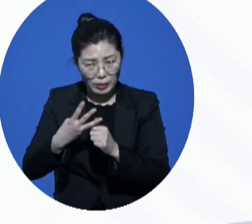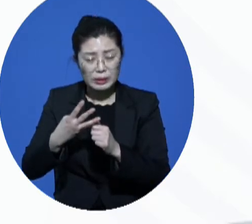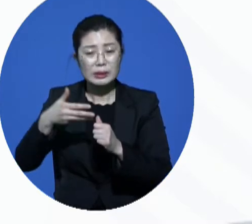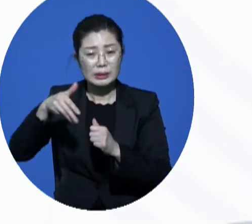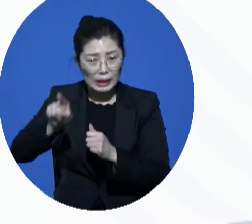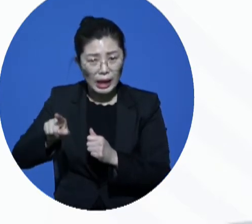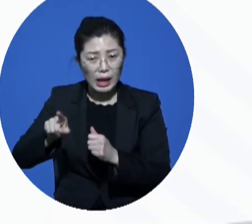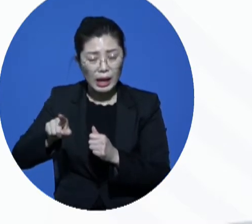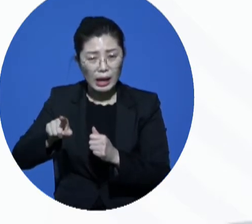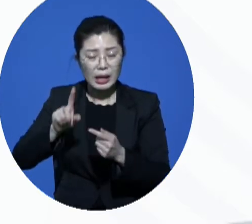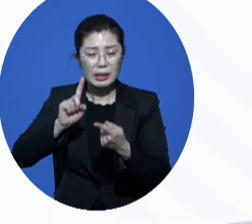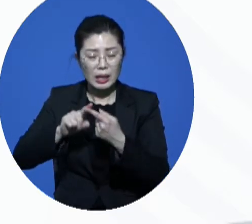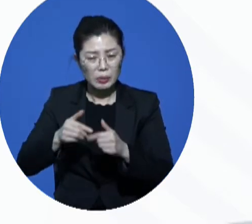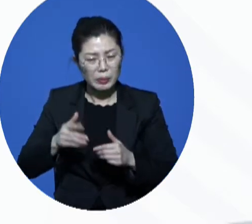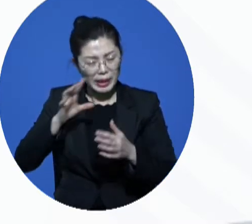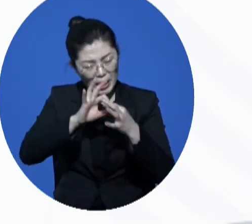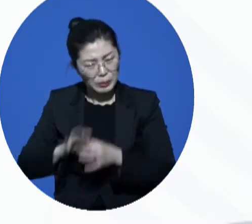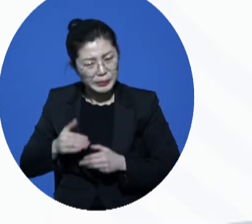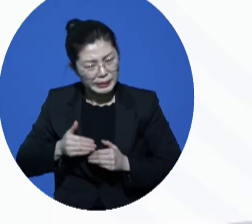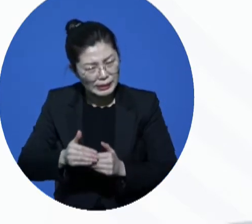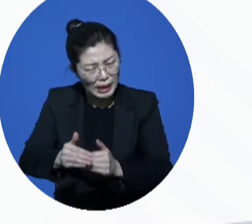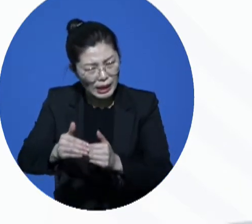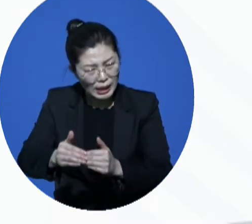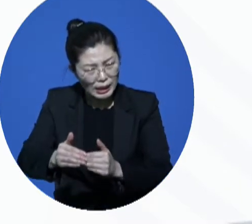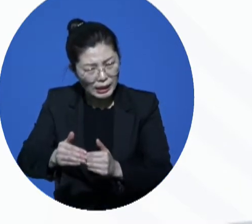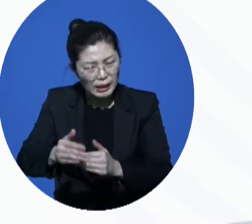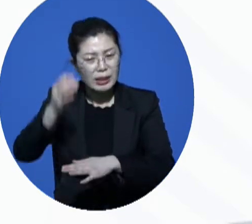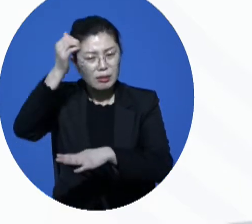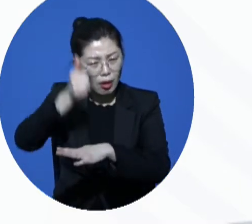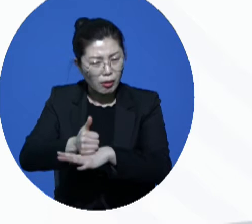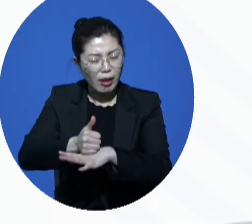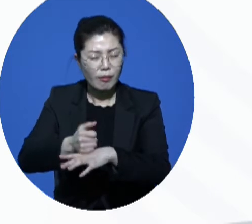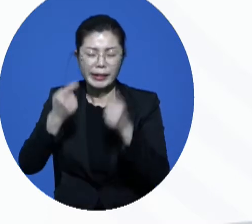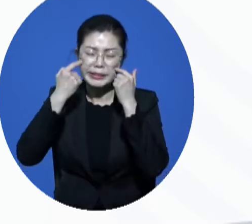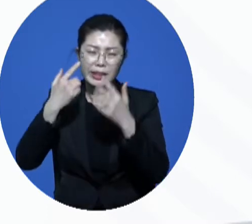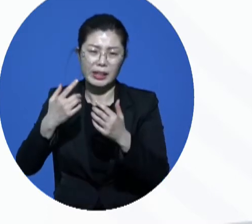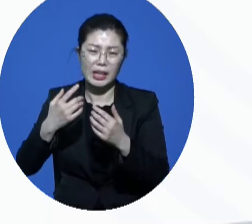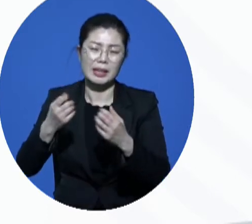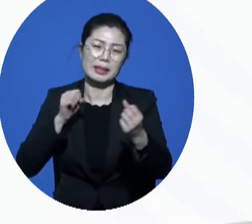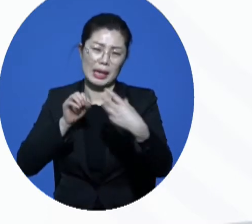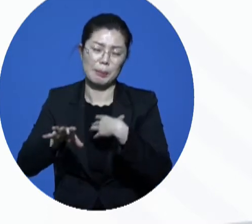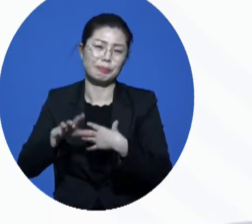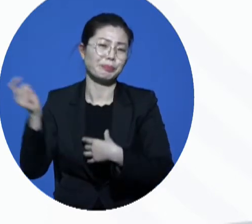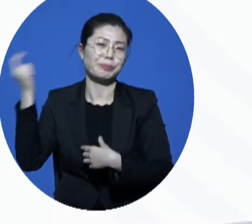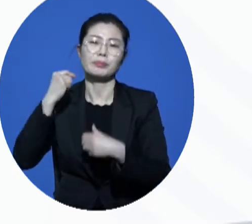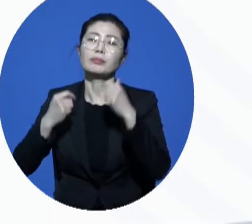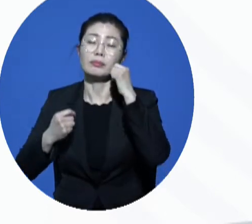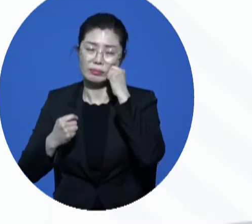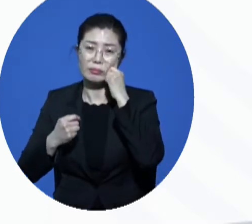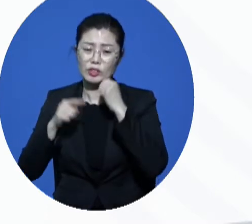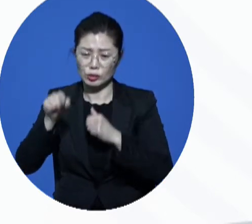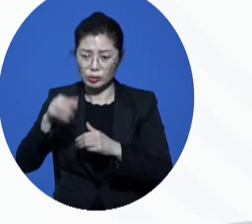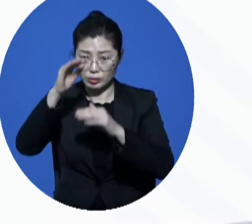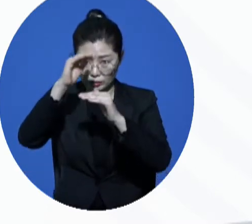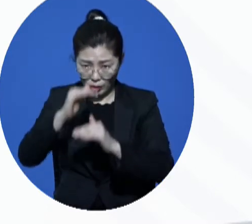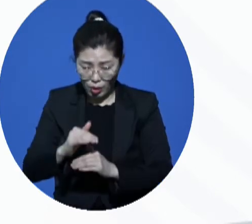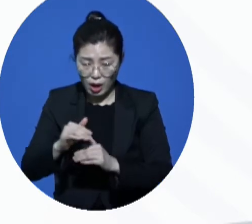뚜렷할 만한 성과는 아직까지 저희가 들을 수 없었는데요. 어쨌든 이 과정 안에서